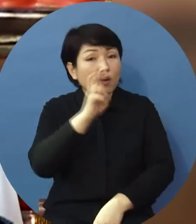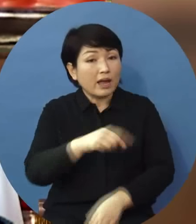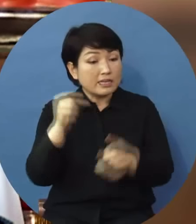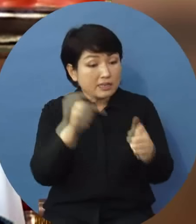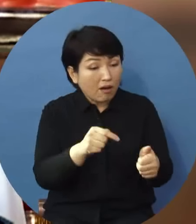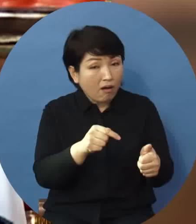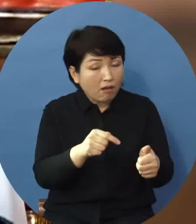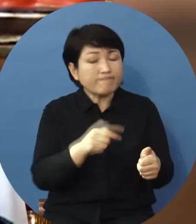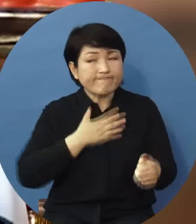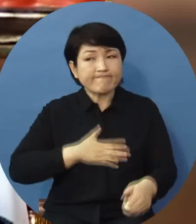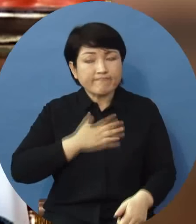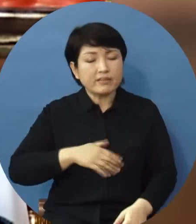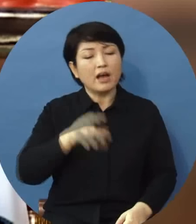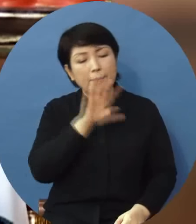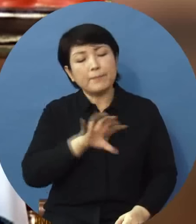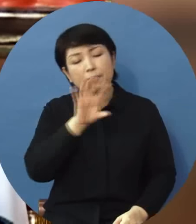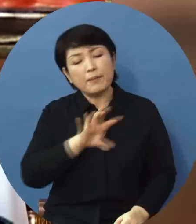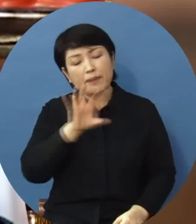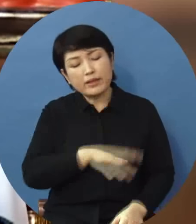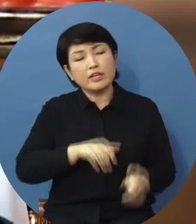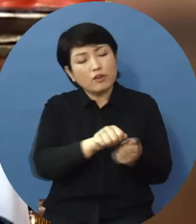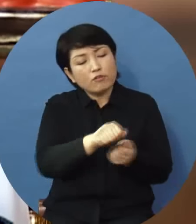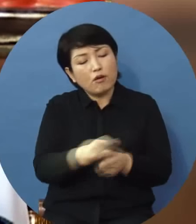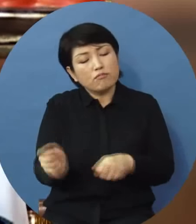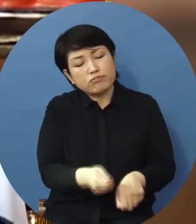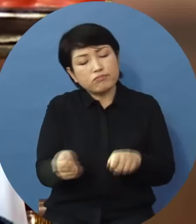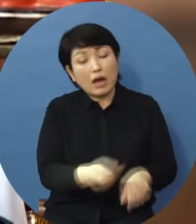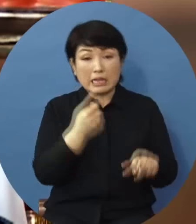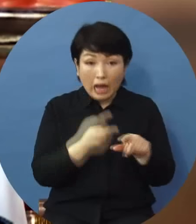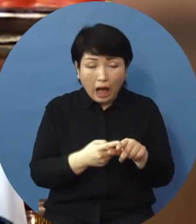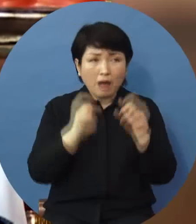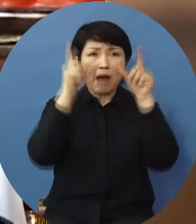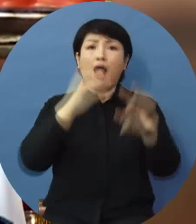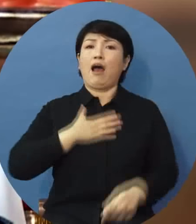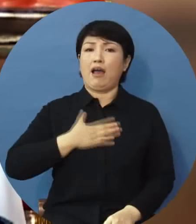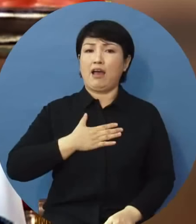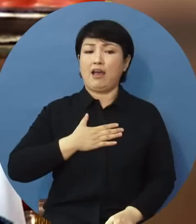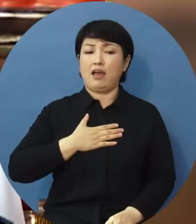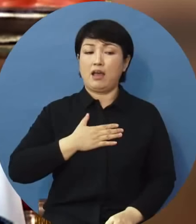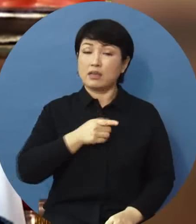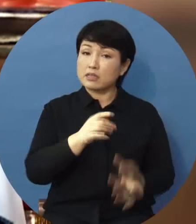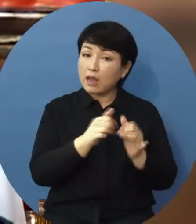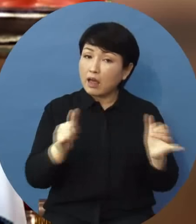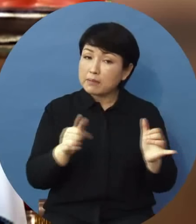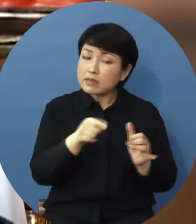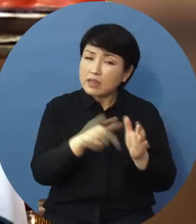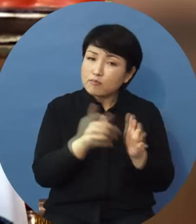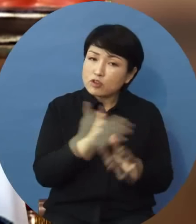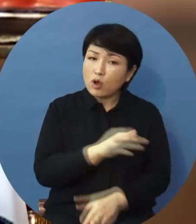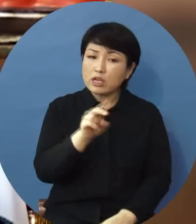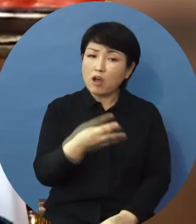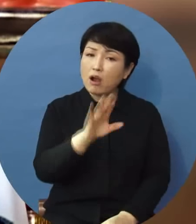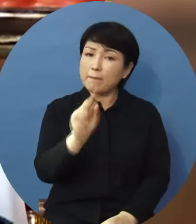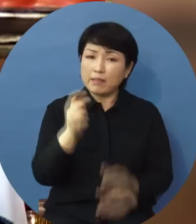청소를 하라고 했는데, 청소를 하다가 그 이치를 깨쳤다. 그럼 이 사람은 완전한 열반에 이르렀냐? 그게